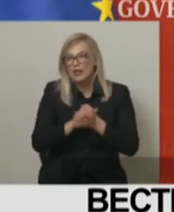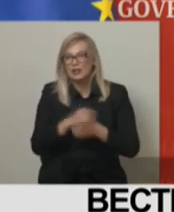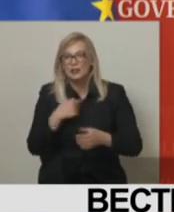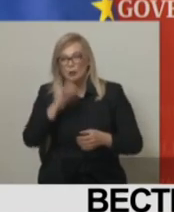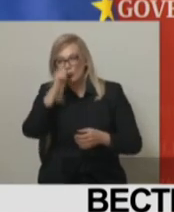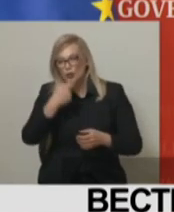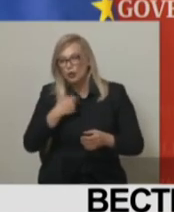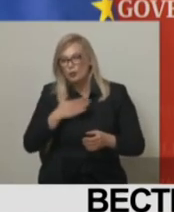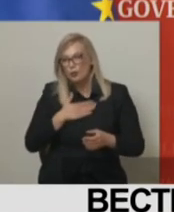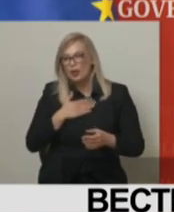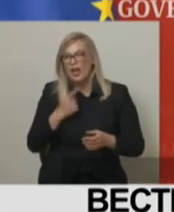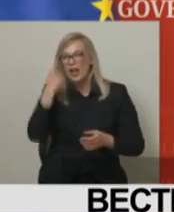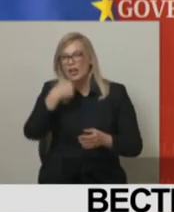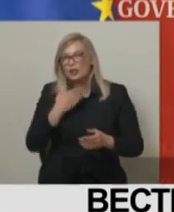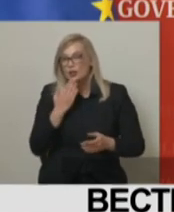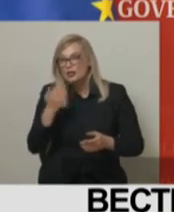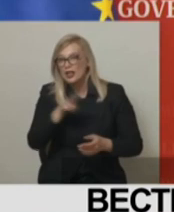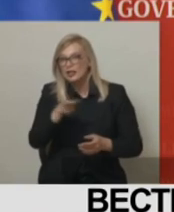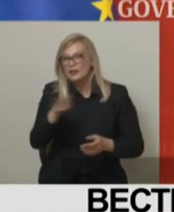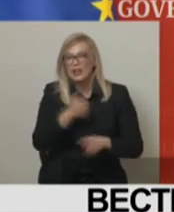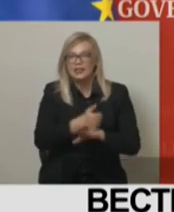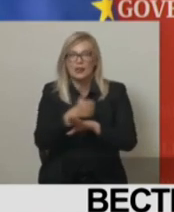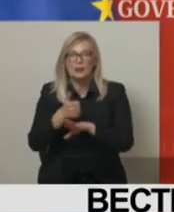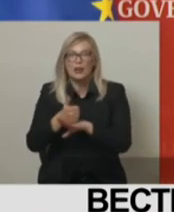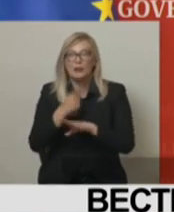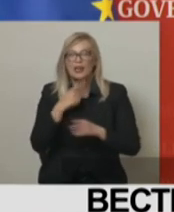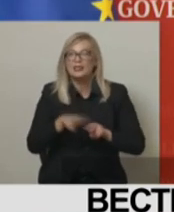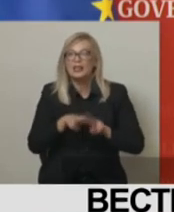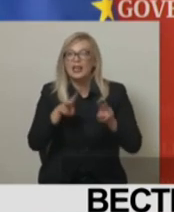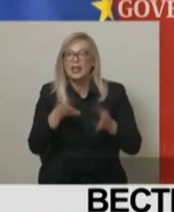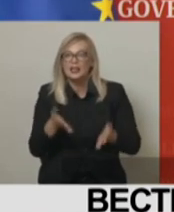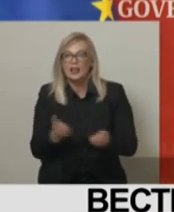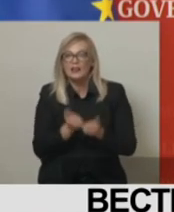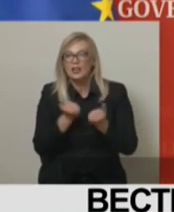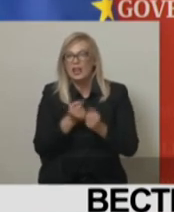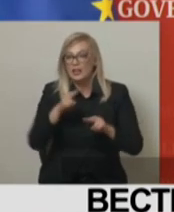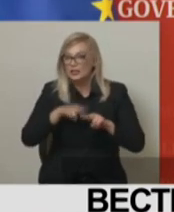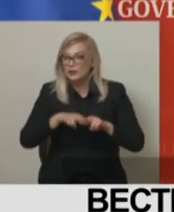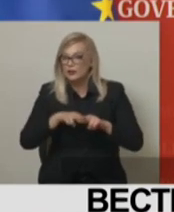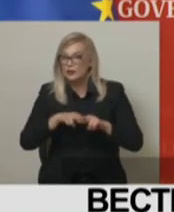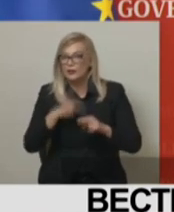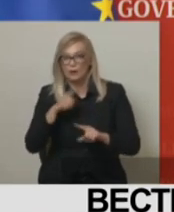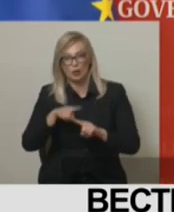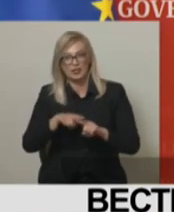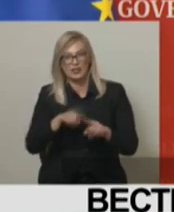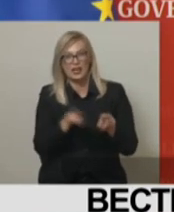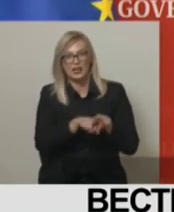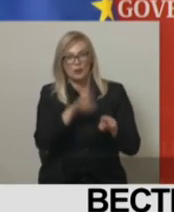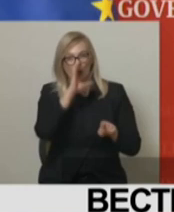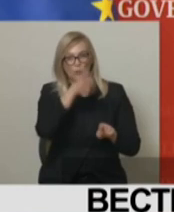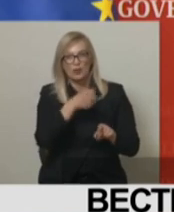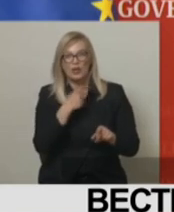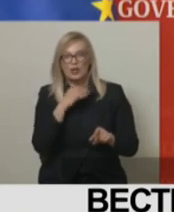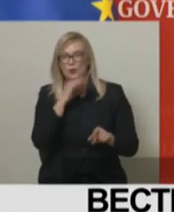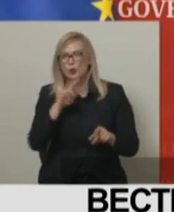страна. Лично сум се заблагодарил на двајцата премиери за развојот на таквите активности и одлуки во Грција и во Бугарија.